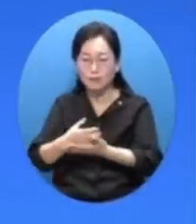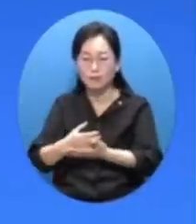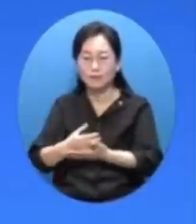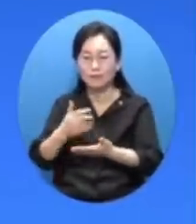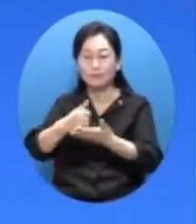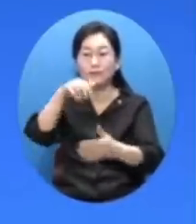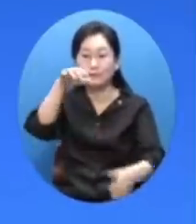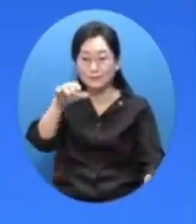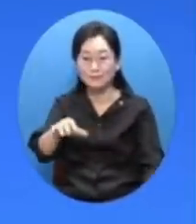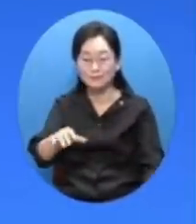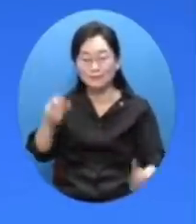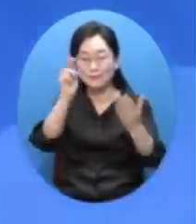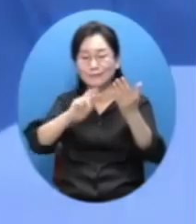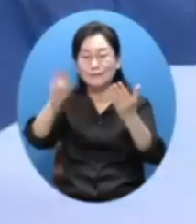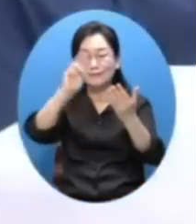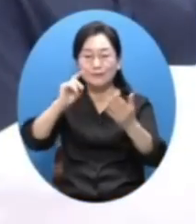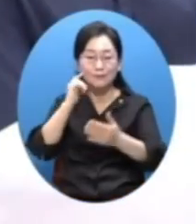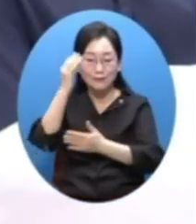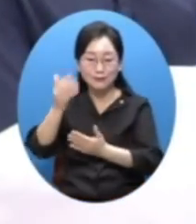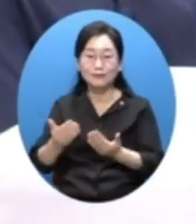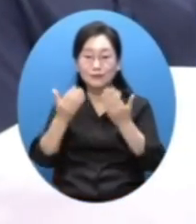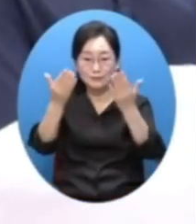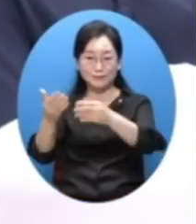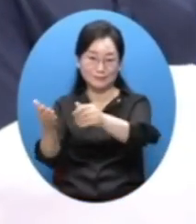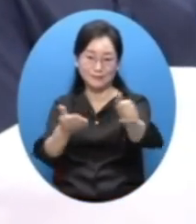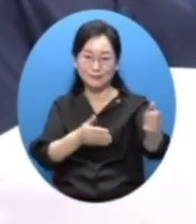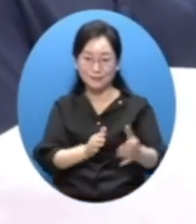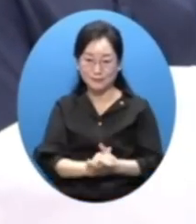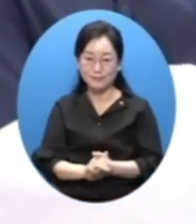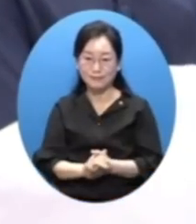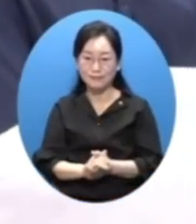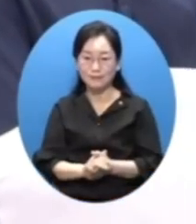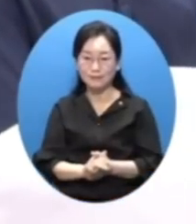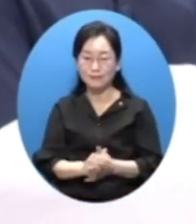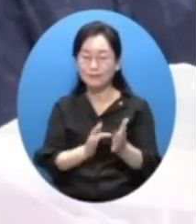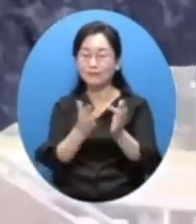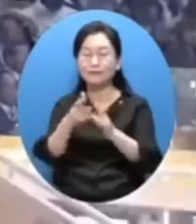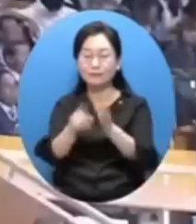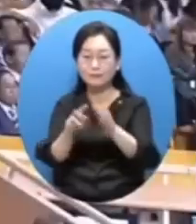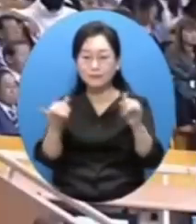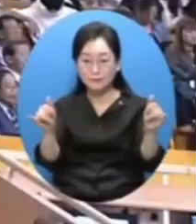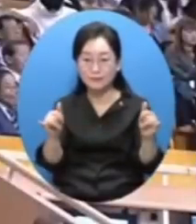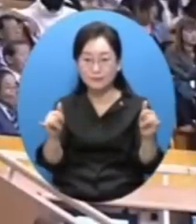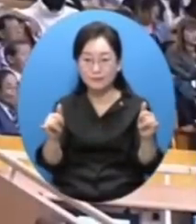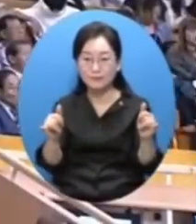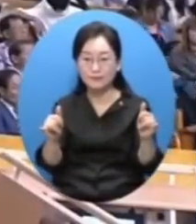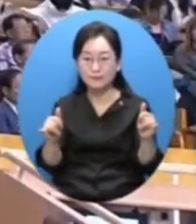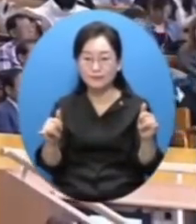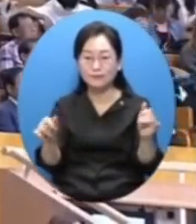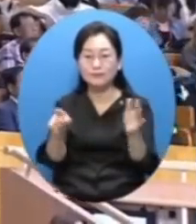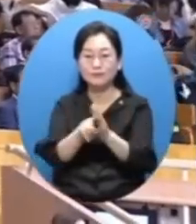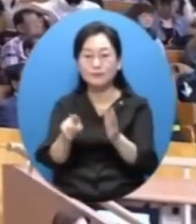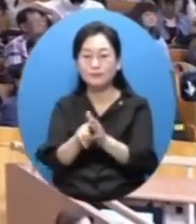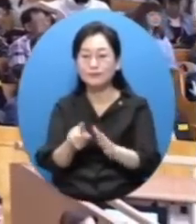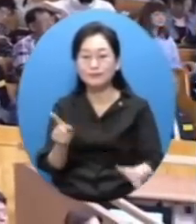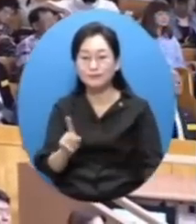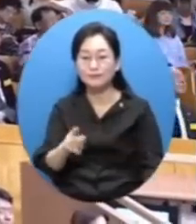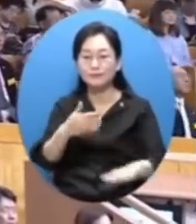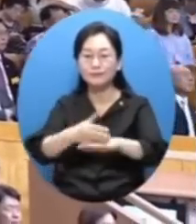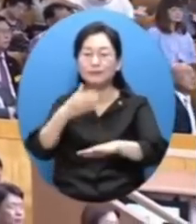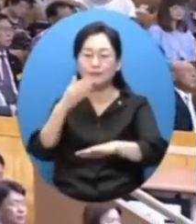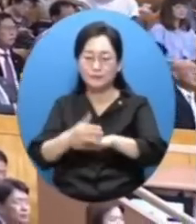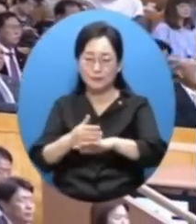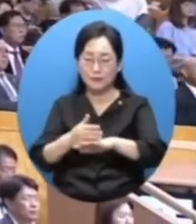앞에 찬양과 영광을 올려드려야 되는 것입니다. 예수 믿는 사람들의 그 믿음은 감사를